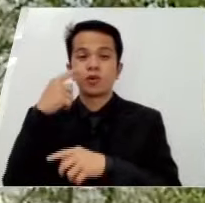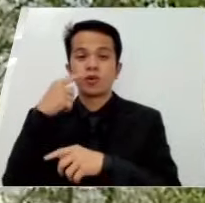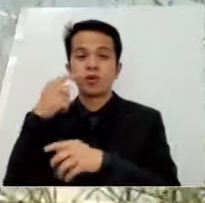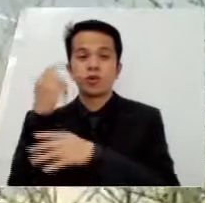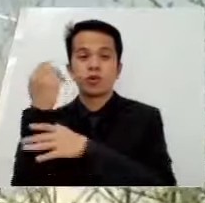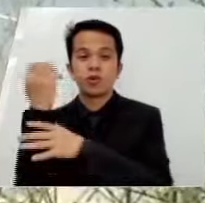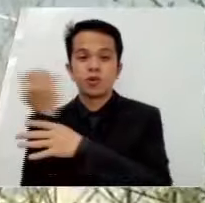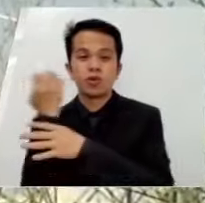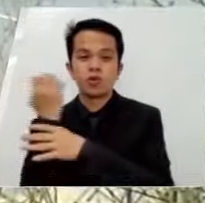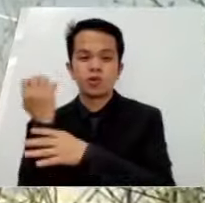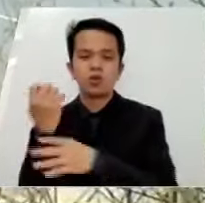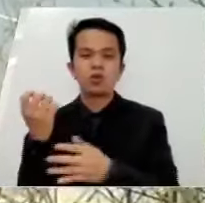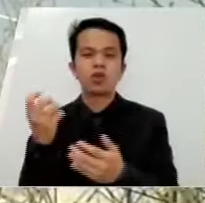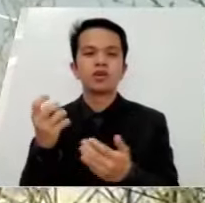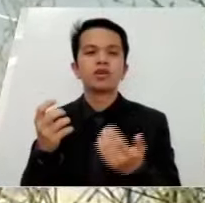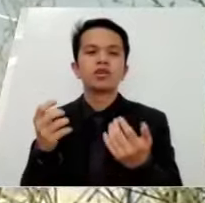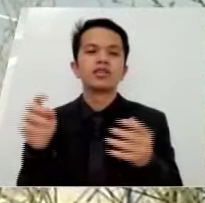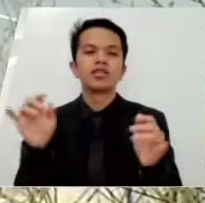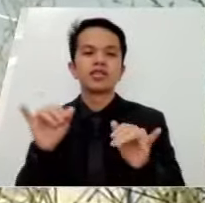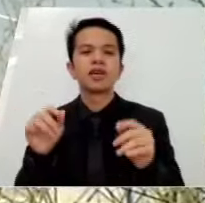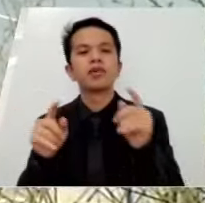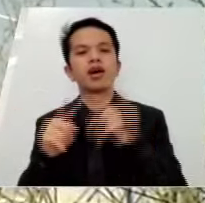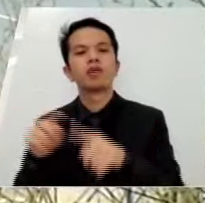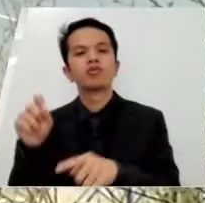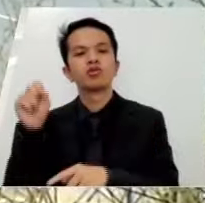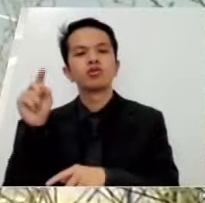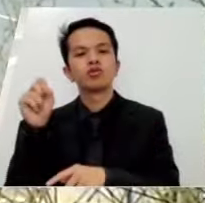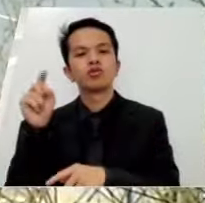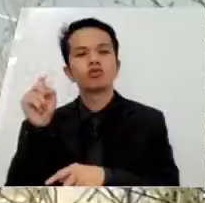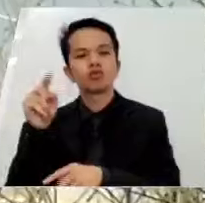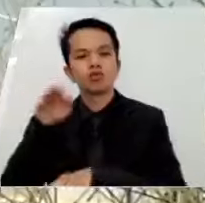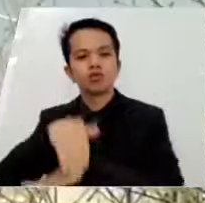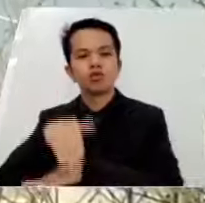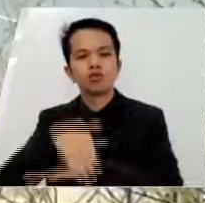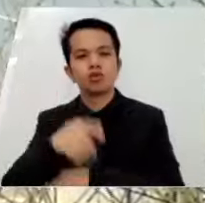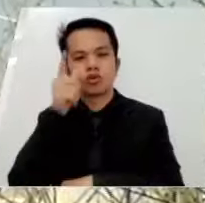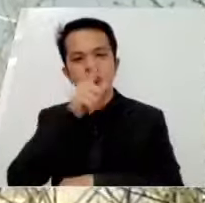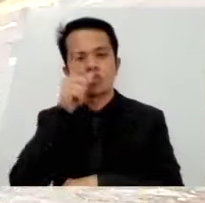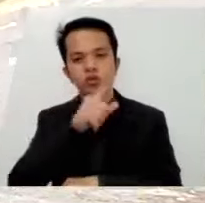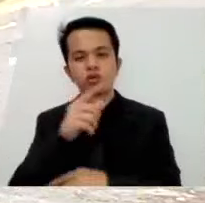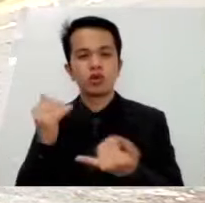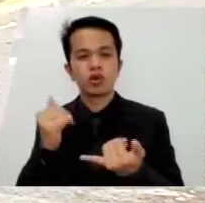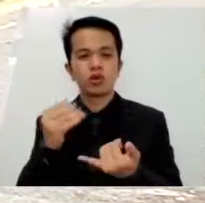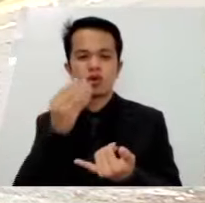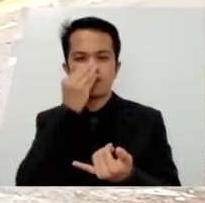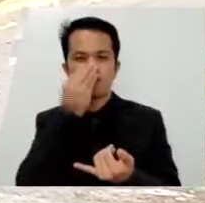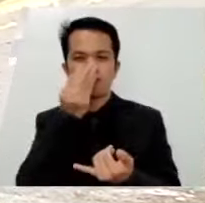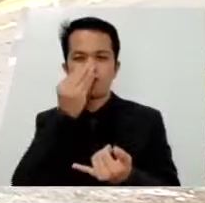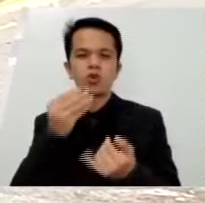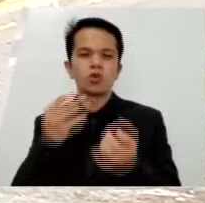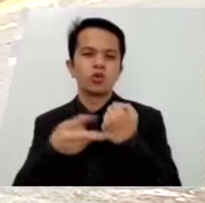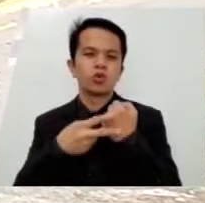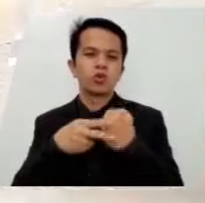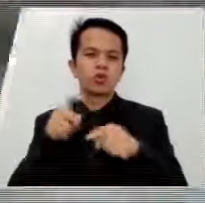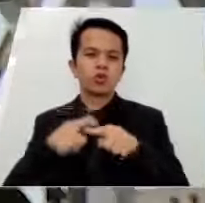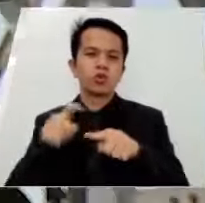gabi. Hanggang alas 11 namang naka-yellow alert sa Luzon. Manipis pa rin ang reserbang kuryente pero sabi ng